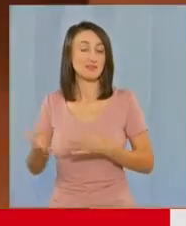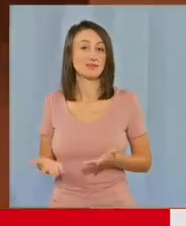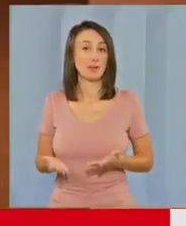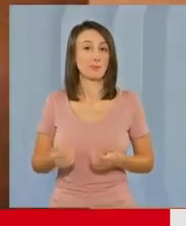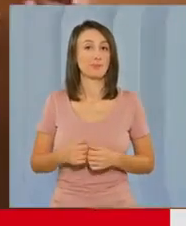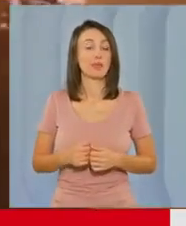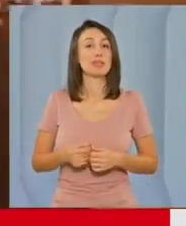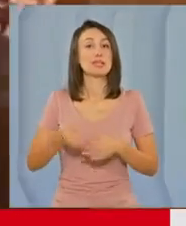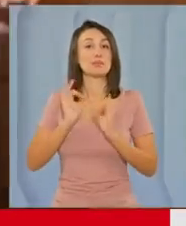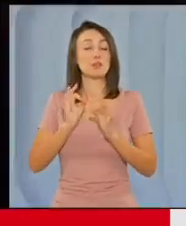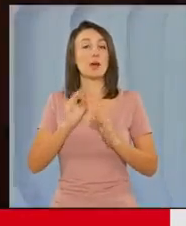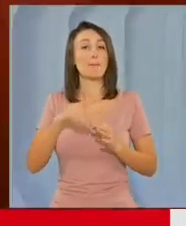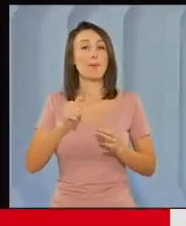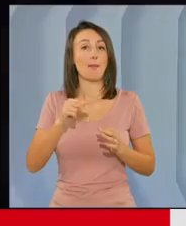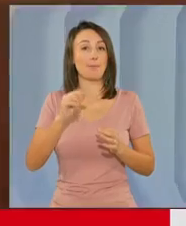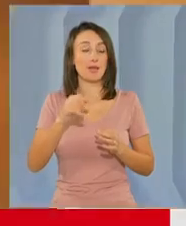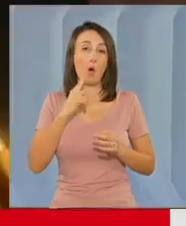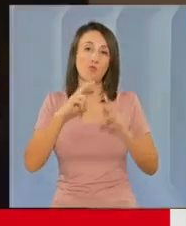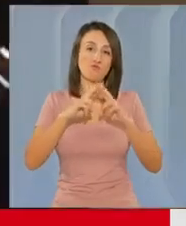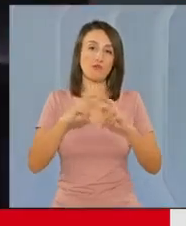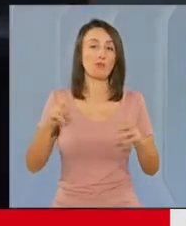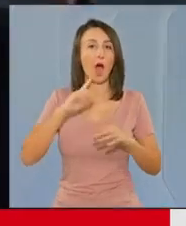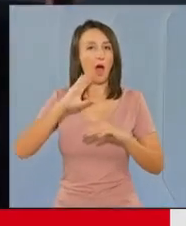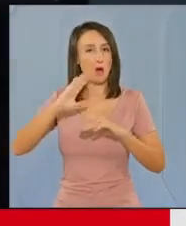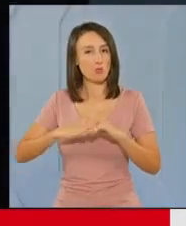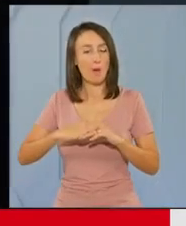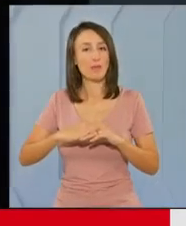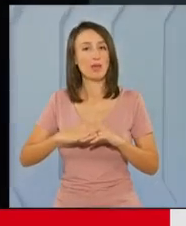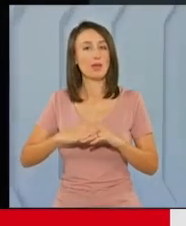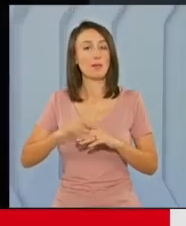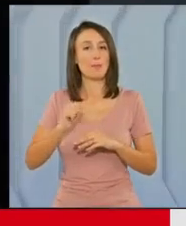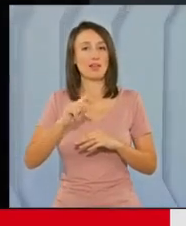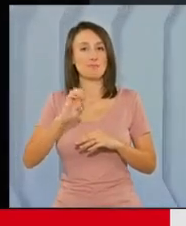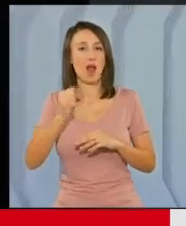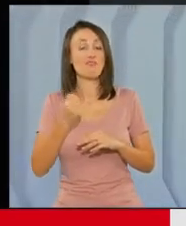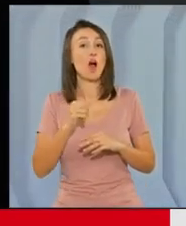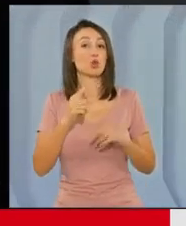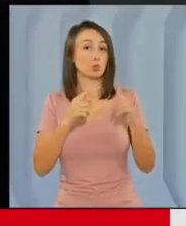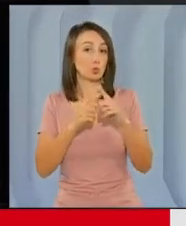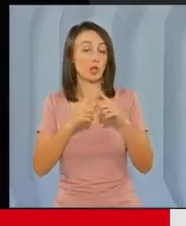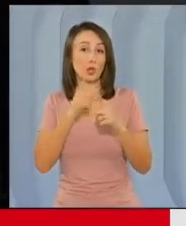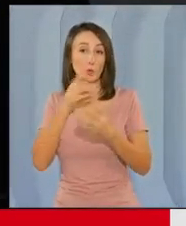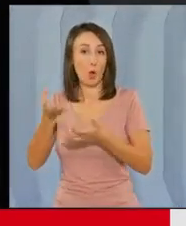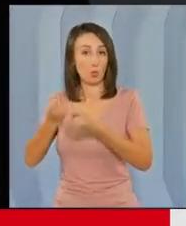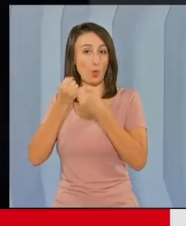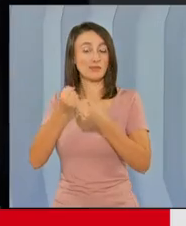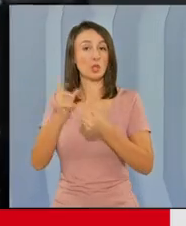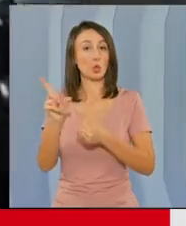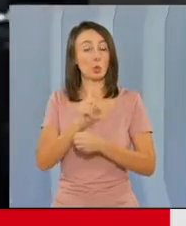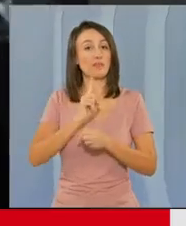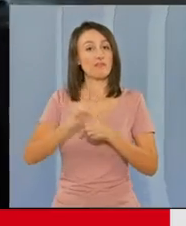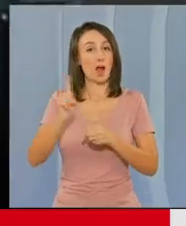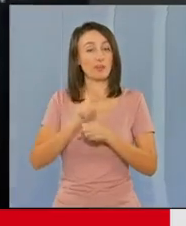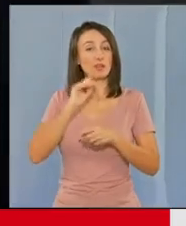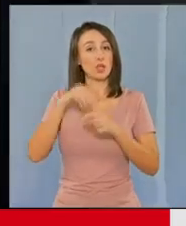din cadrul MAPN, SRI și MAI au cercetat proximitatea localității Periprava, județul Tulcea, de unde au ridicat luni fragmente ale unei drone